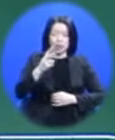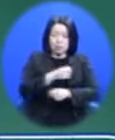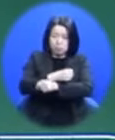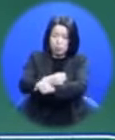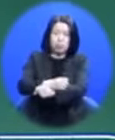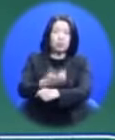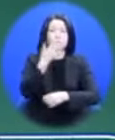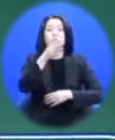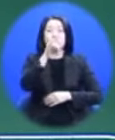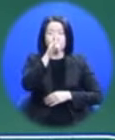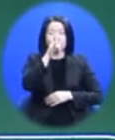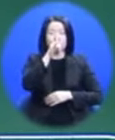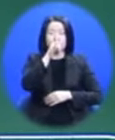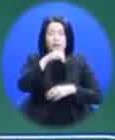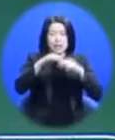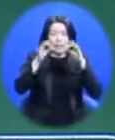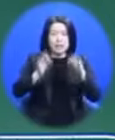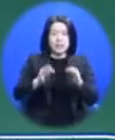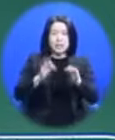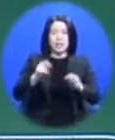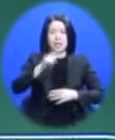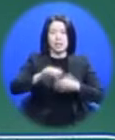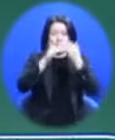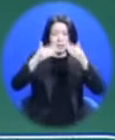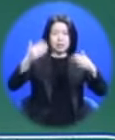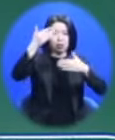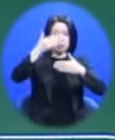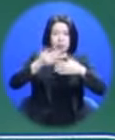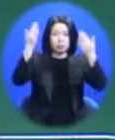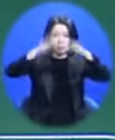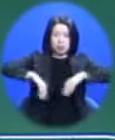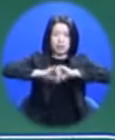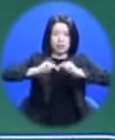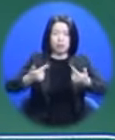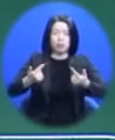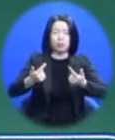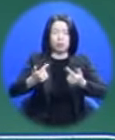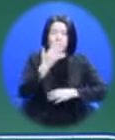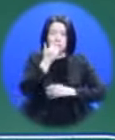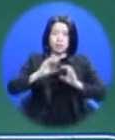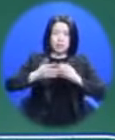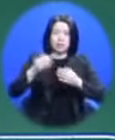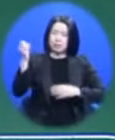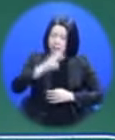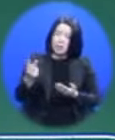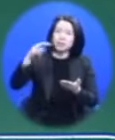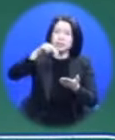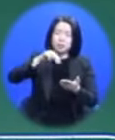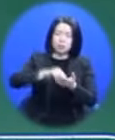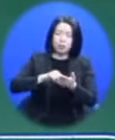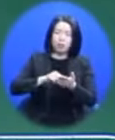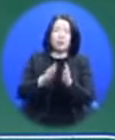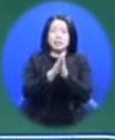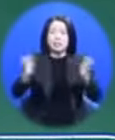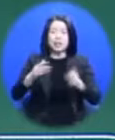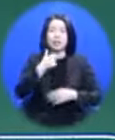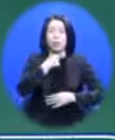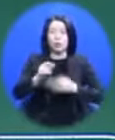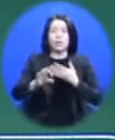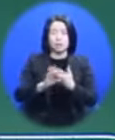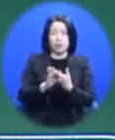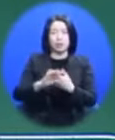있다. 이제 이 성벽 무너지지 않고 이스라엘이 다시 일어서고 다시 시작하기를 원한다면